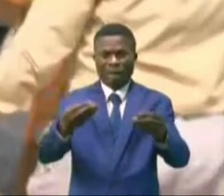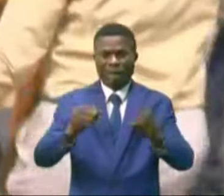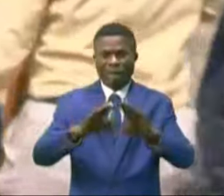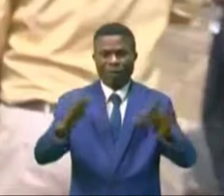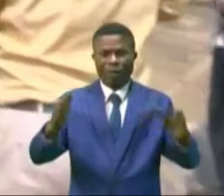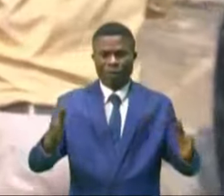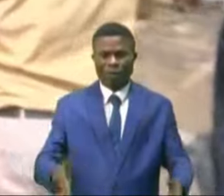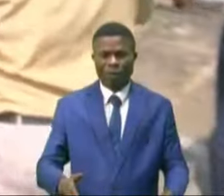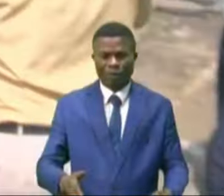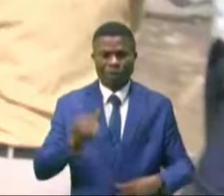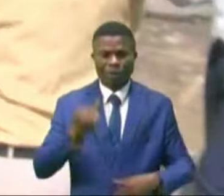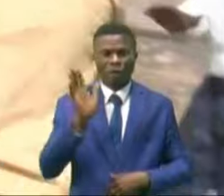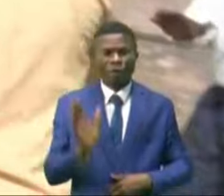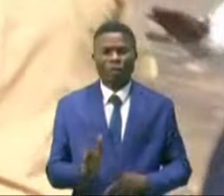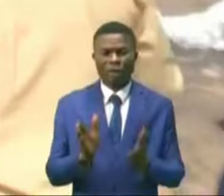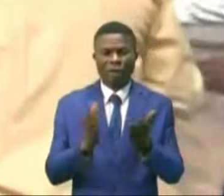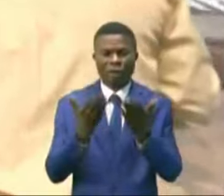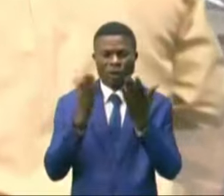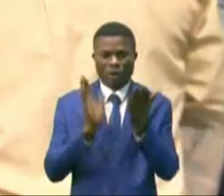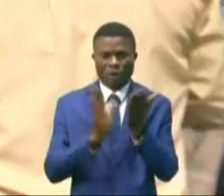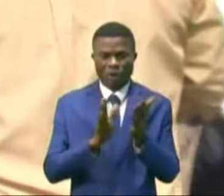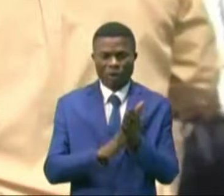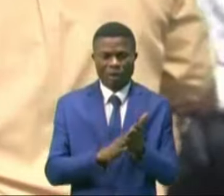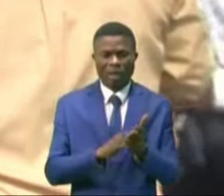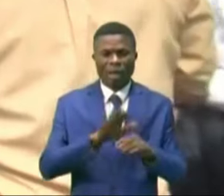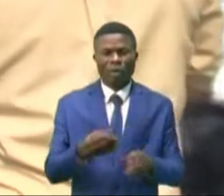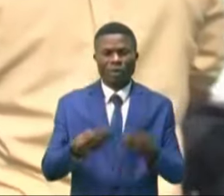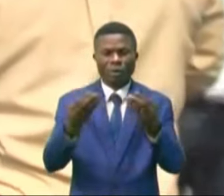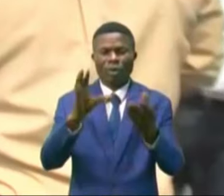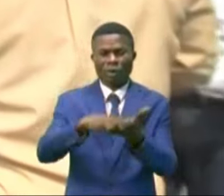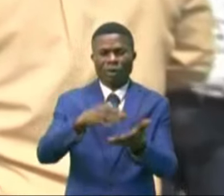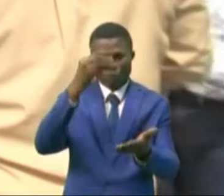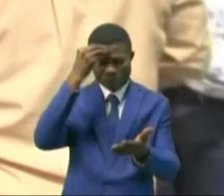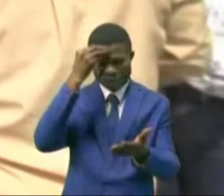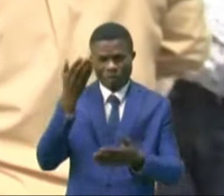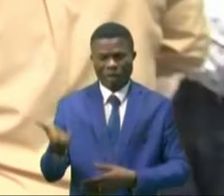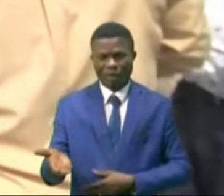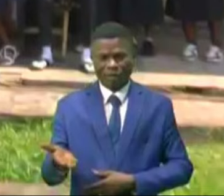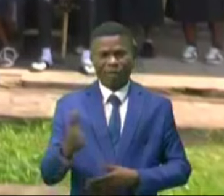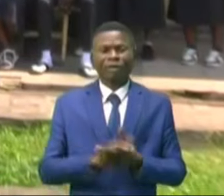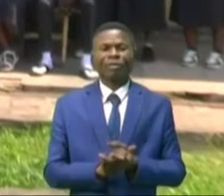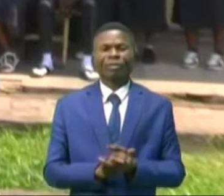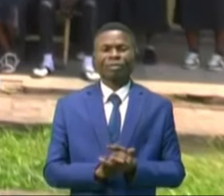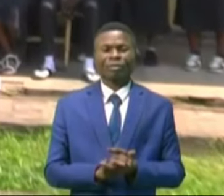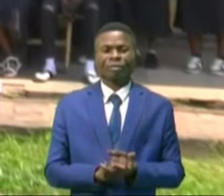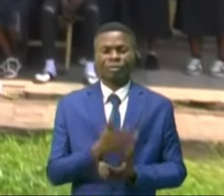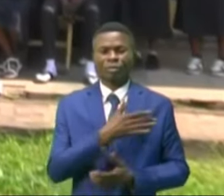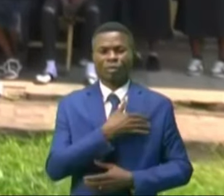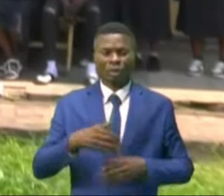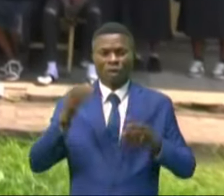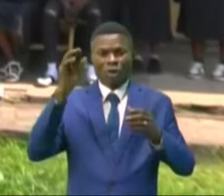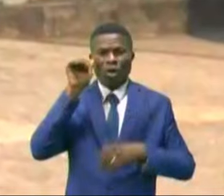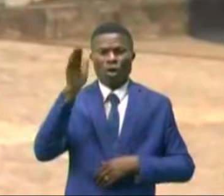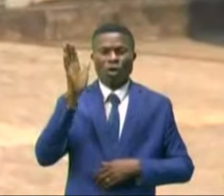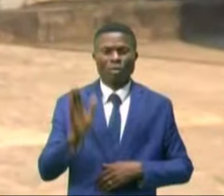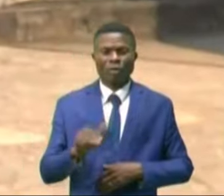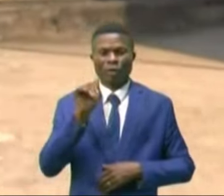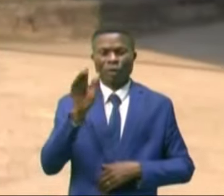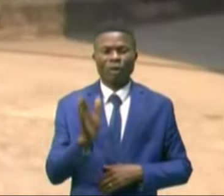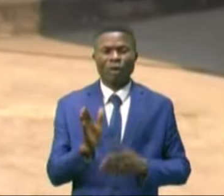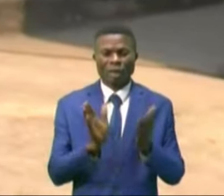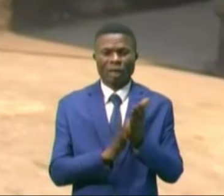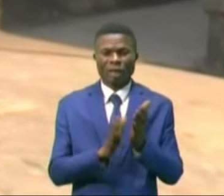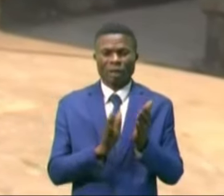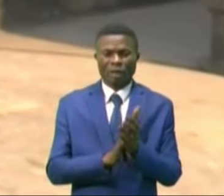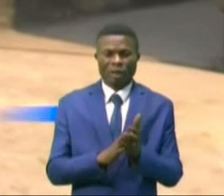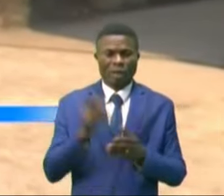bancs au directeur des études qui les a ensuite remis à son tour aux élèves. Au nom du préfet, les directeurs des études,